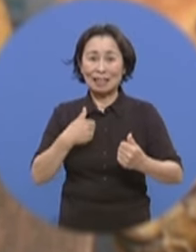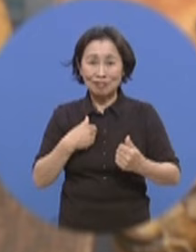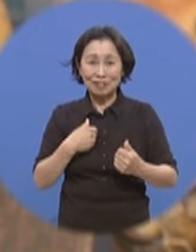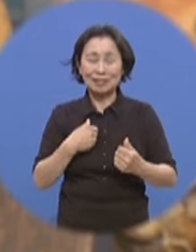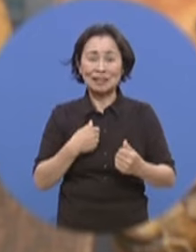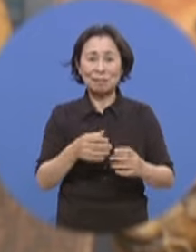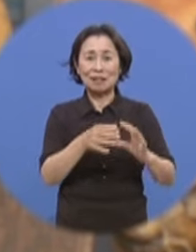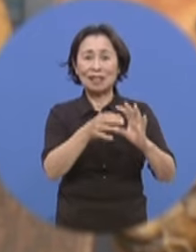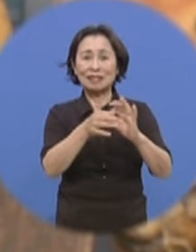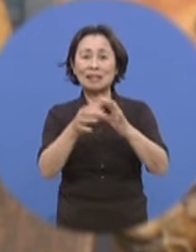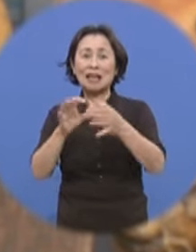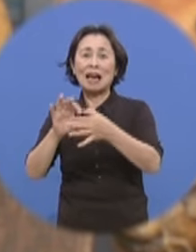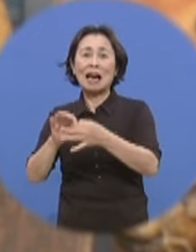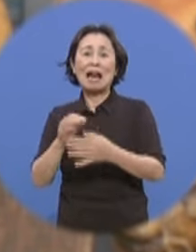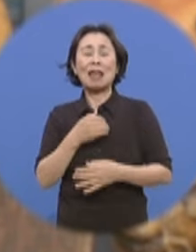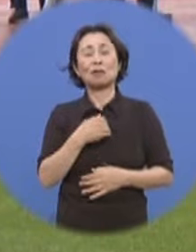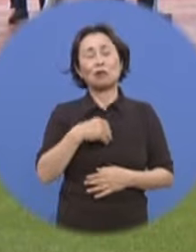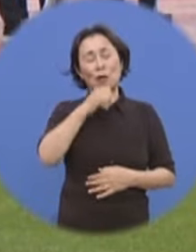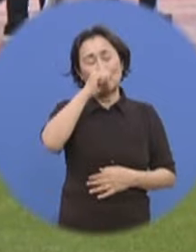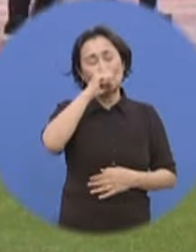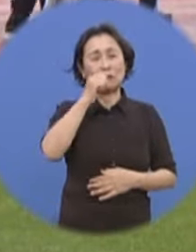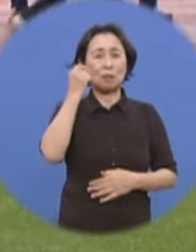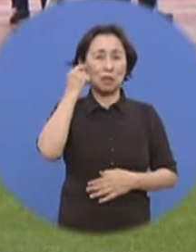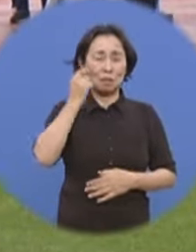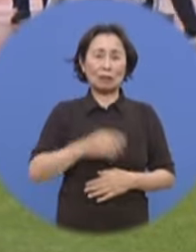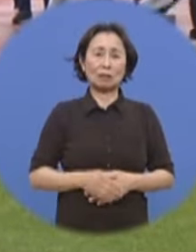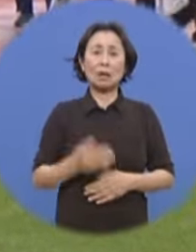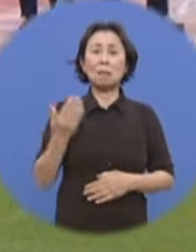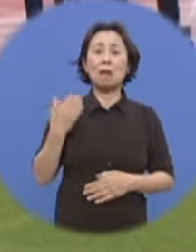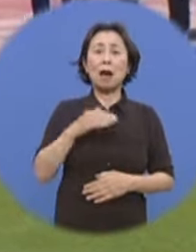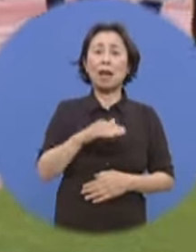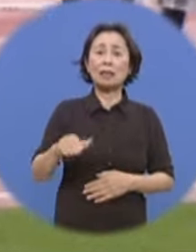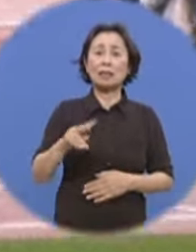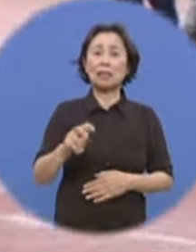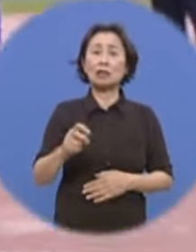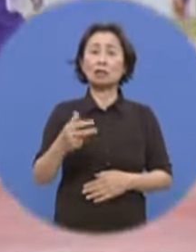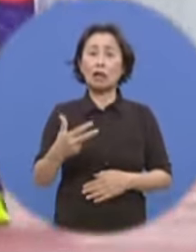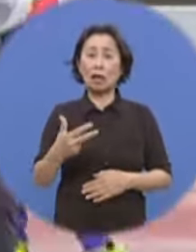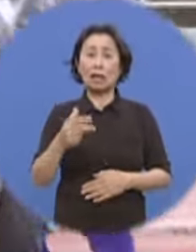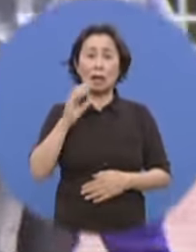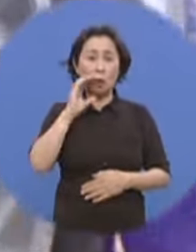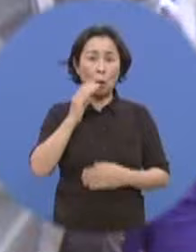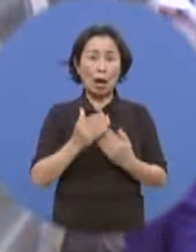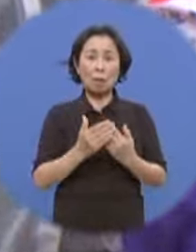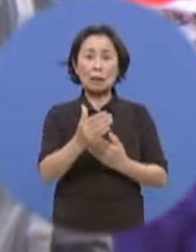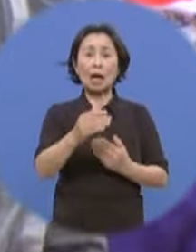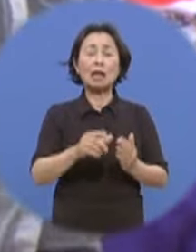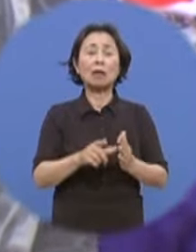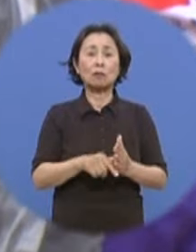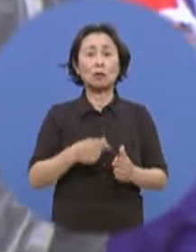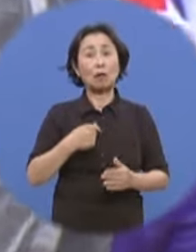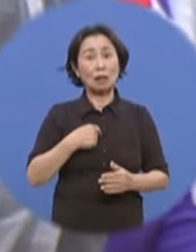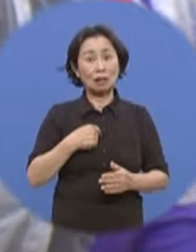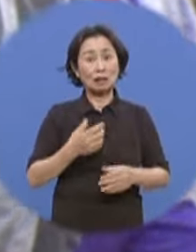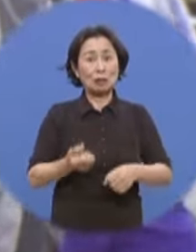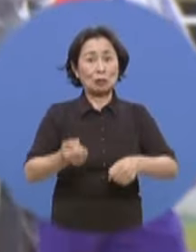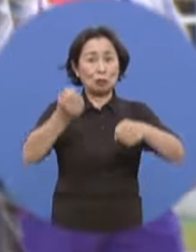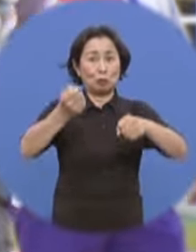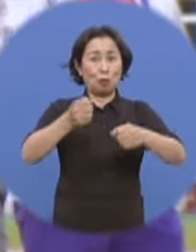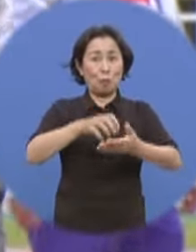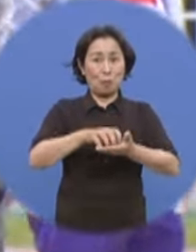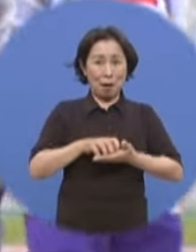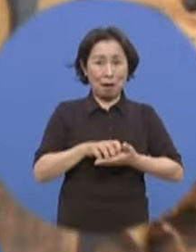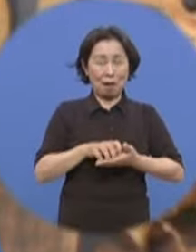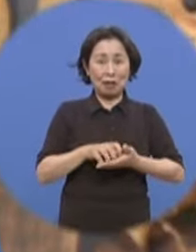がいいかなと思いますね平成27年に和歌山大会で調子よくで優勝したんです